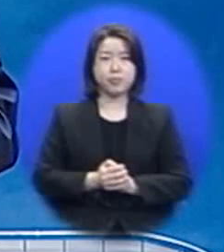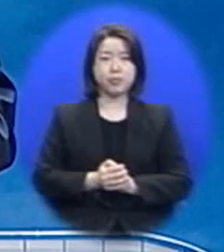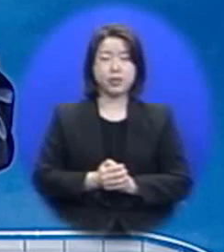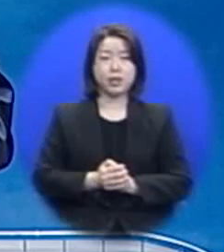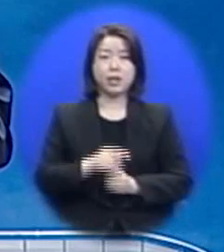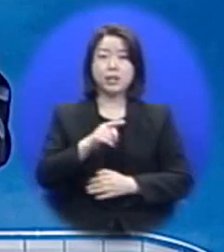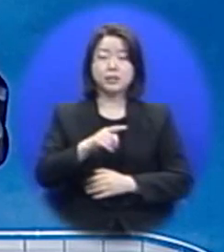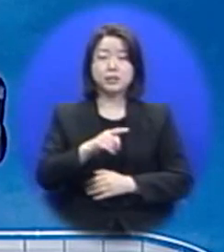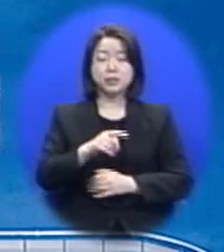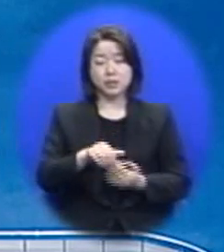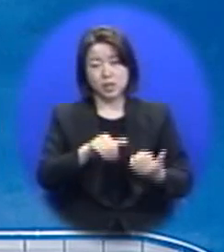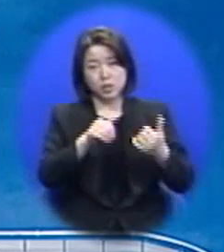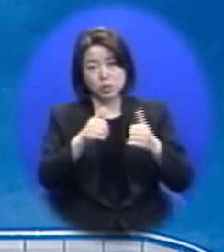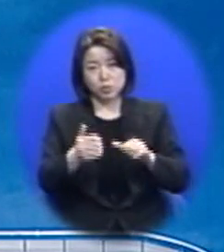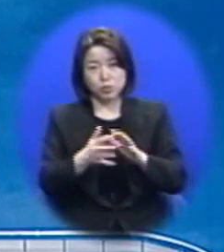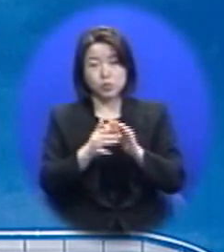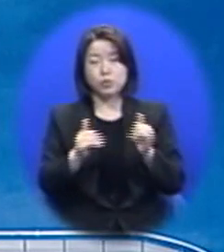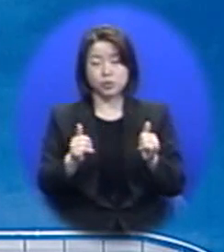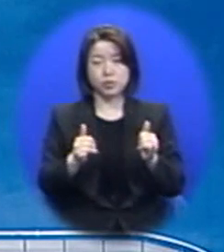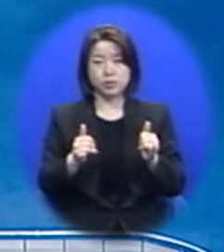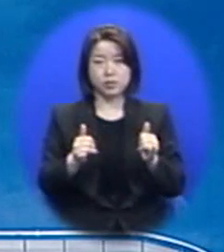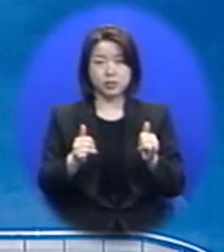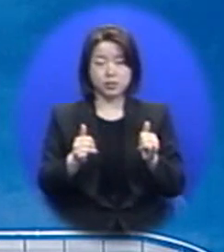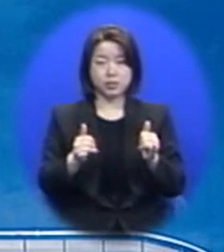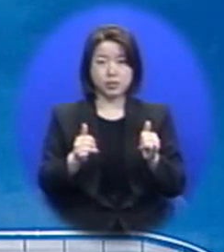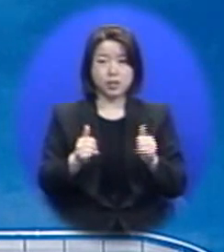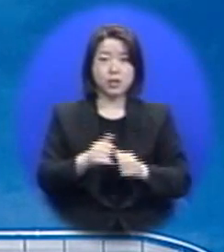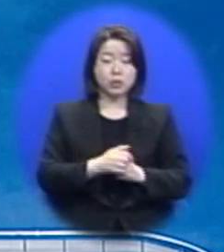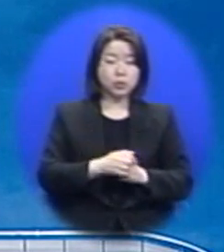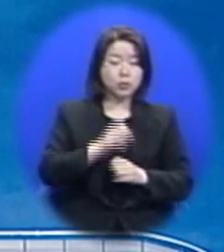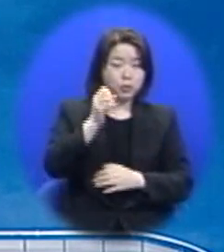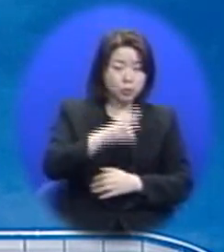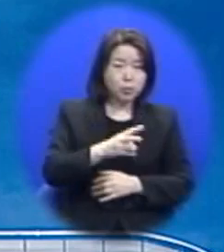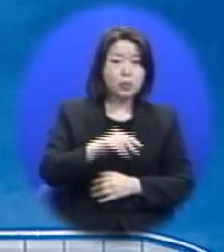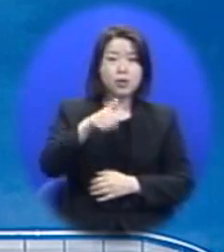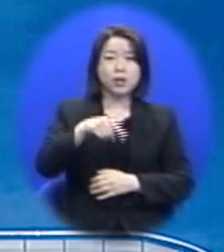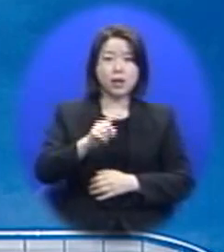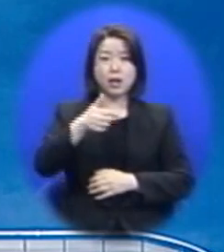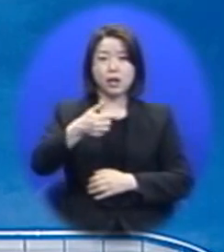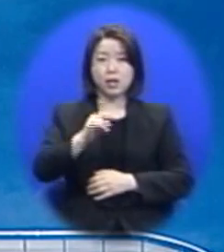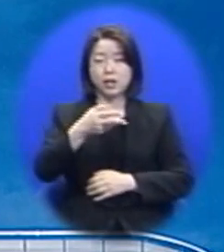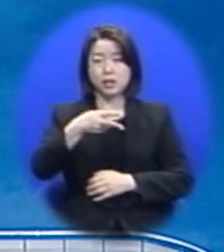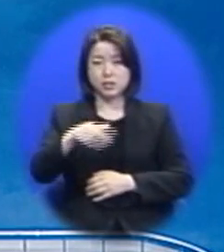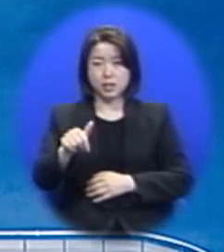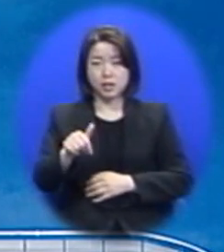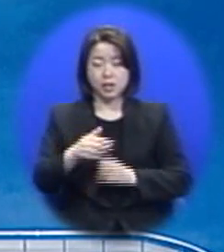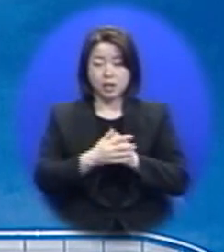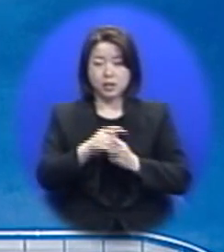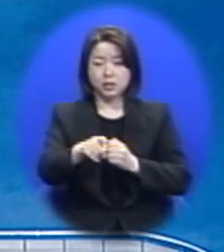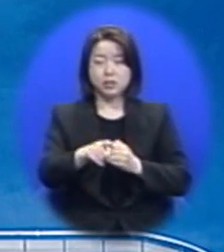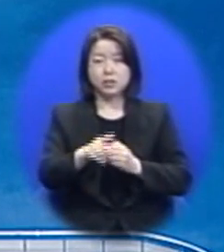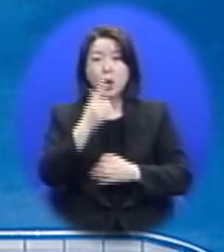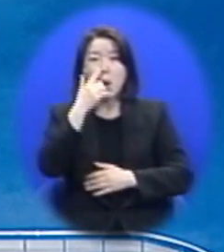그 가해자의 가족들과 부모들을 위해서 위로의 메시지를 전해주었습니다.